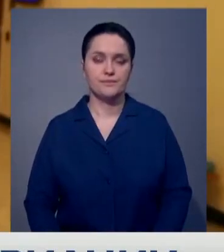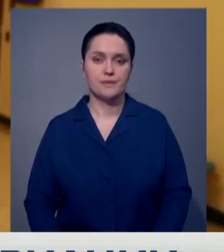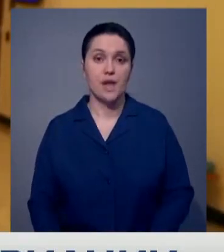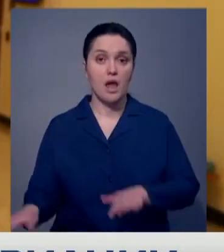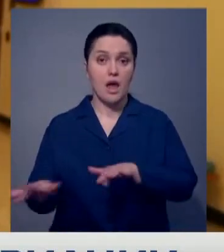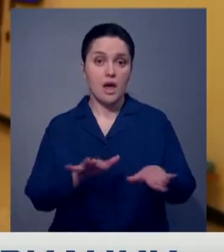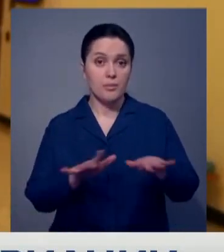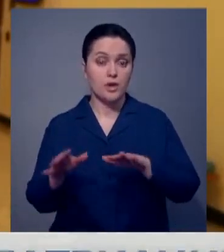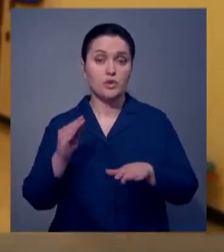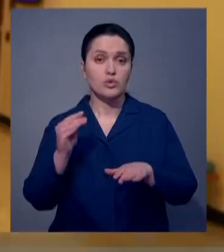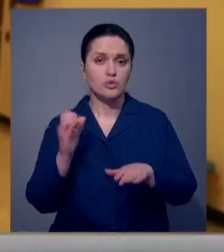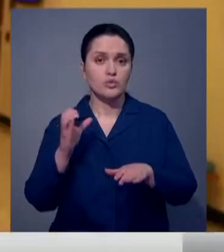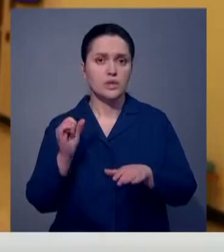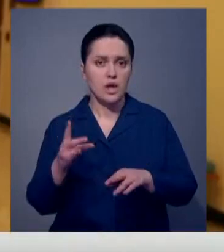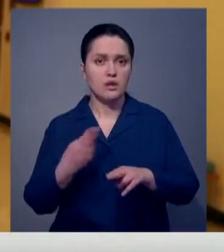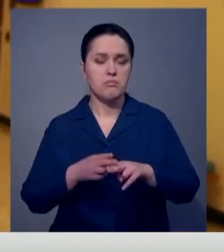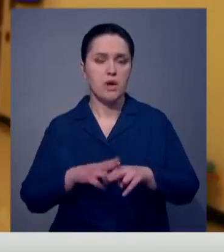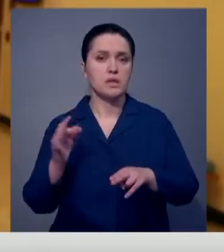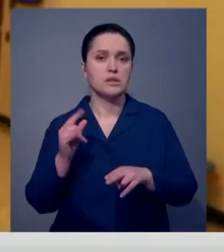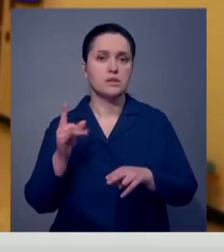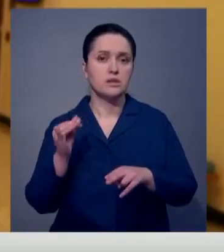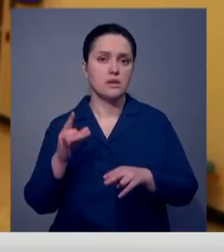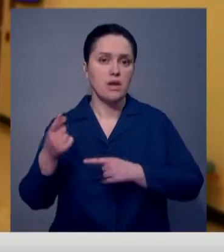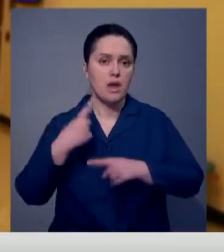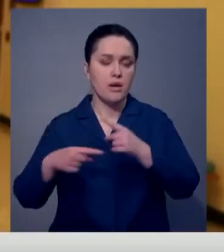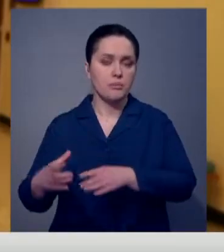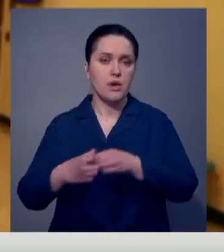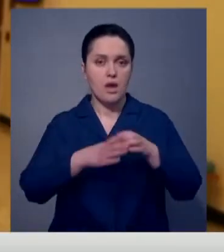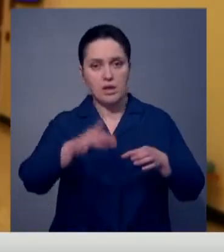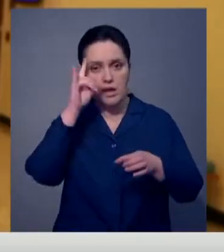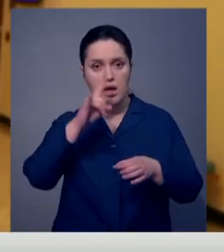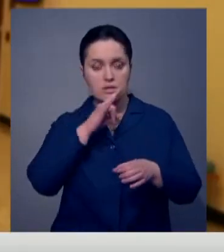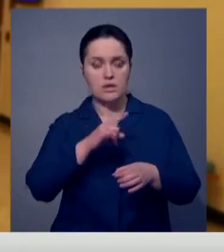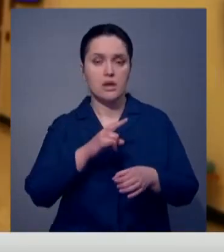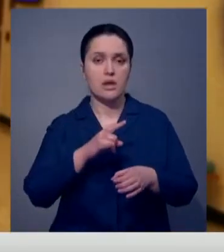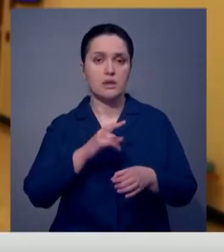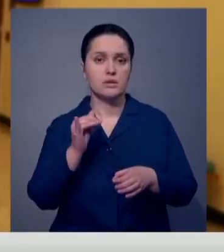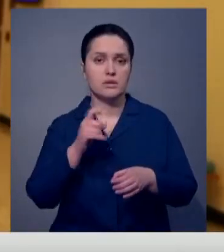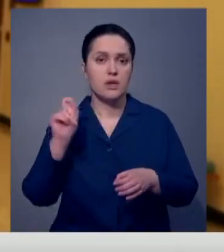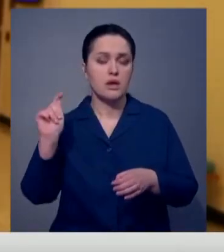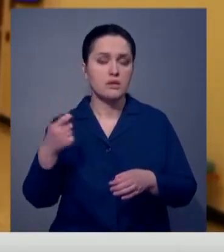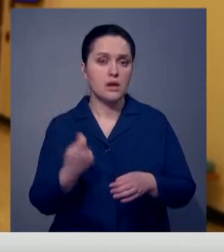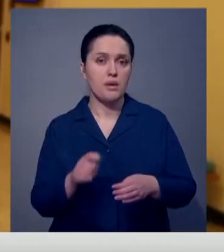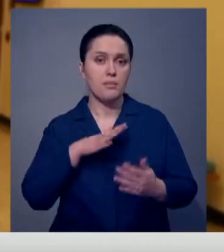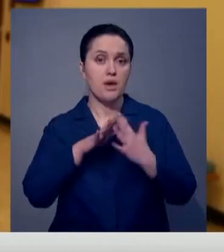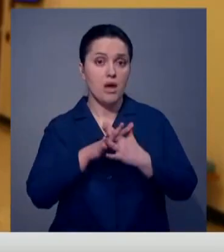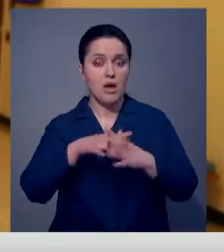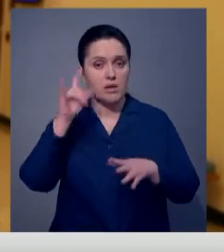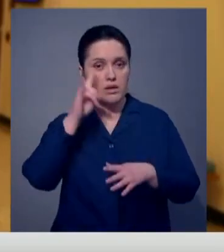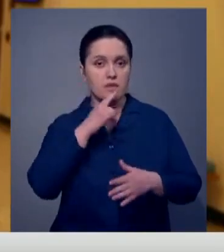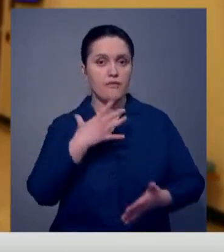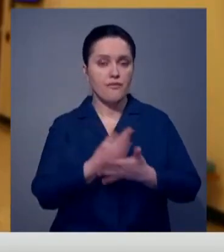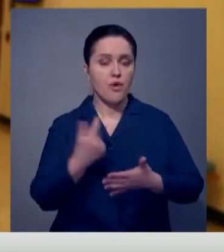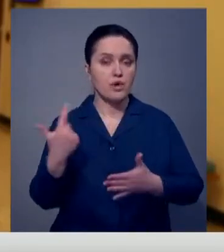Операция «Жусан» стала знаковым событием. Она связана с острым кризисом, с которым мы столкнулись из-за действий террористических организаций.